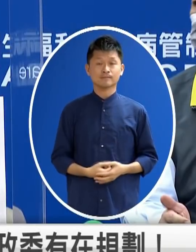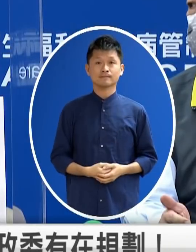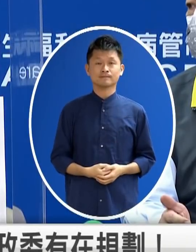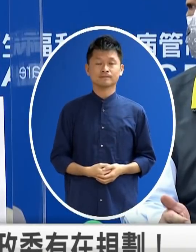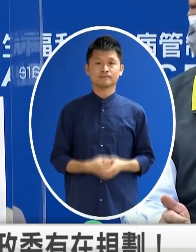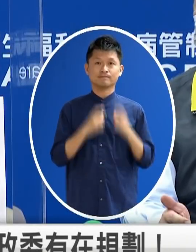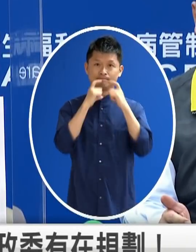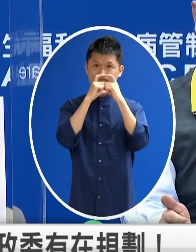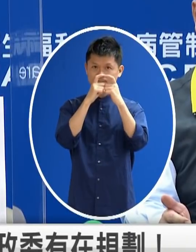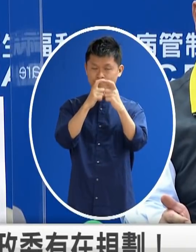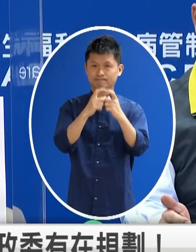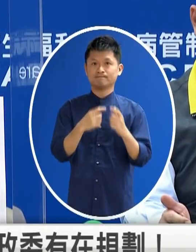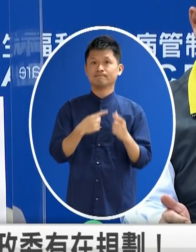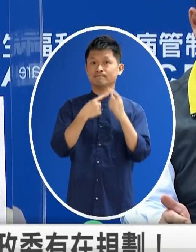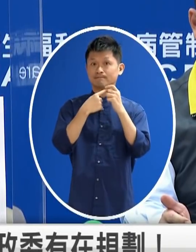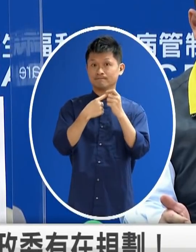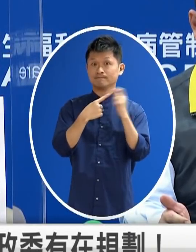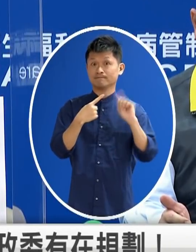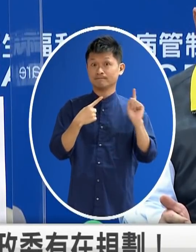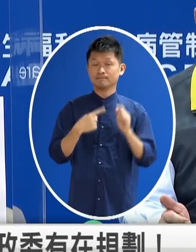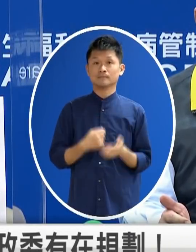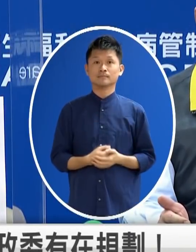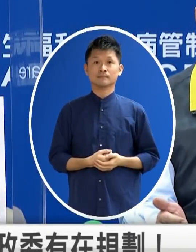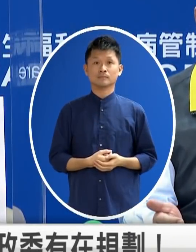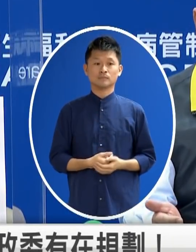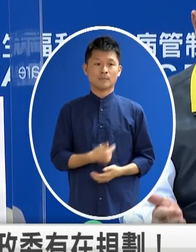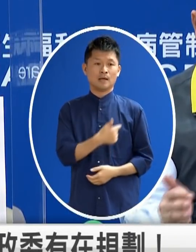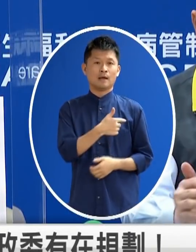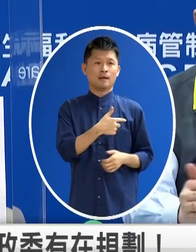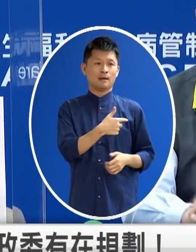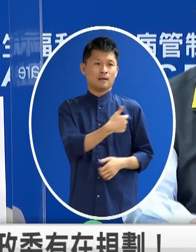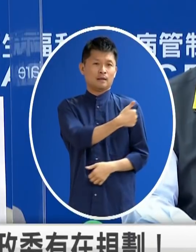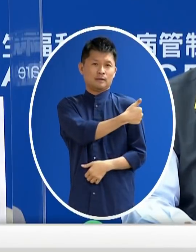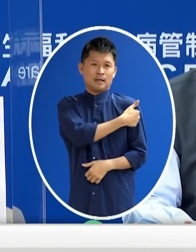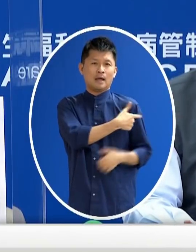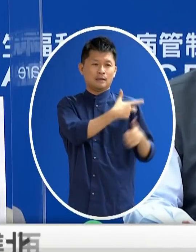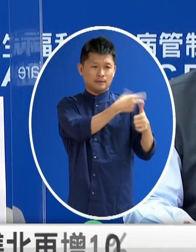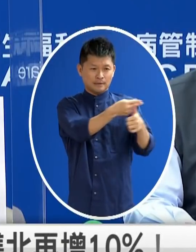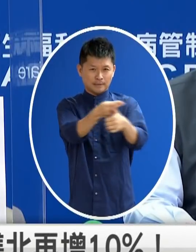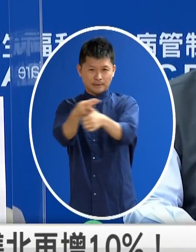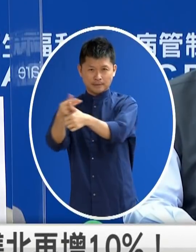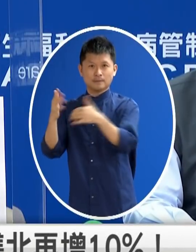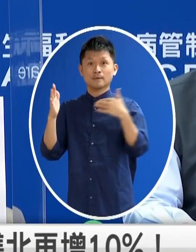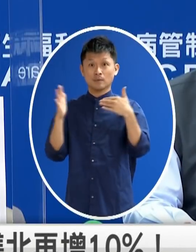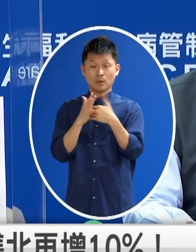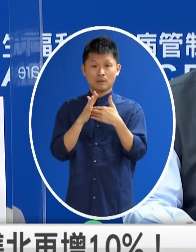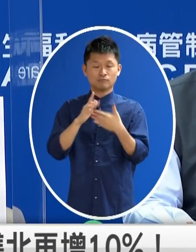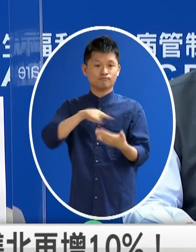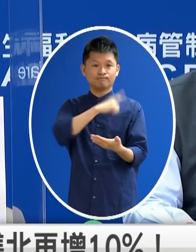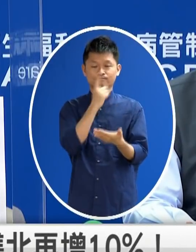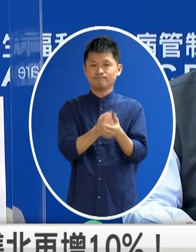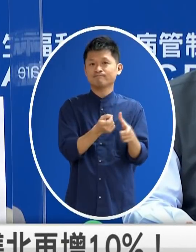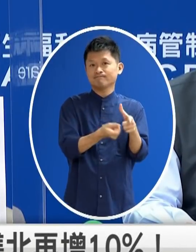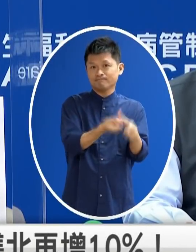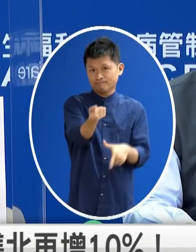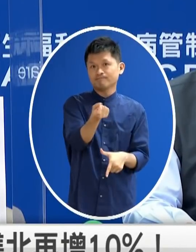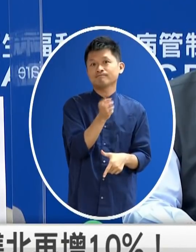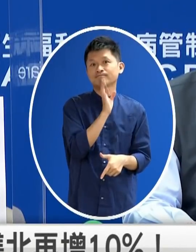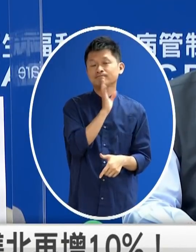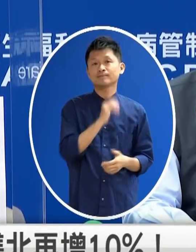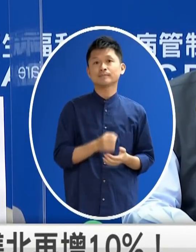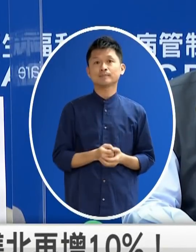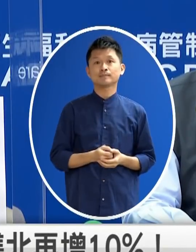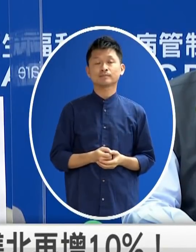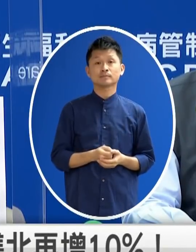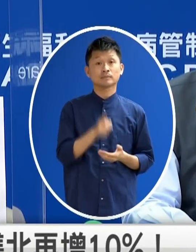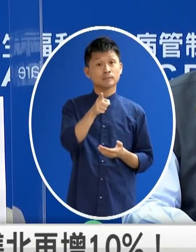第一个哈，我们大概现在广泛施打之后哈，那是全部都会列为公费对象。好，你